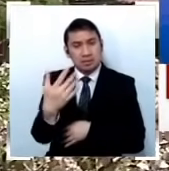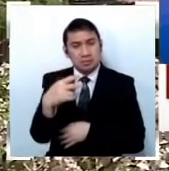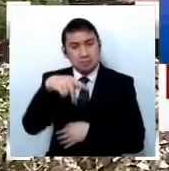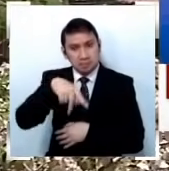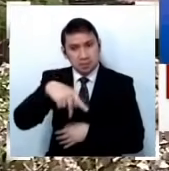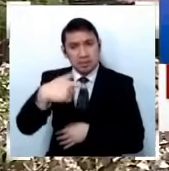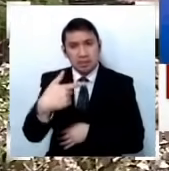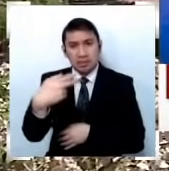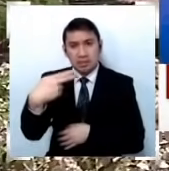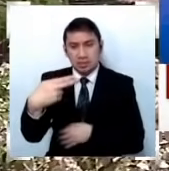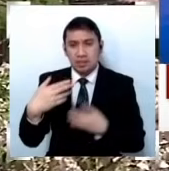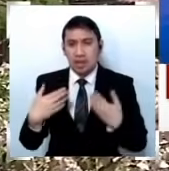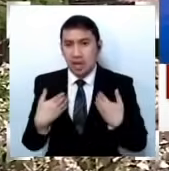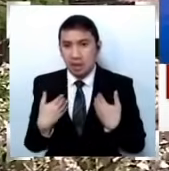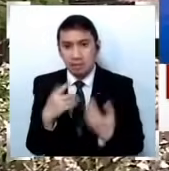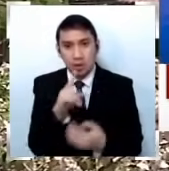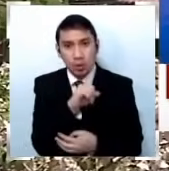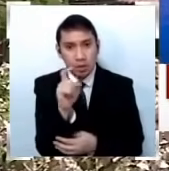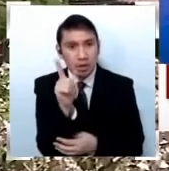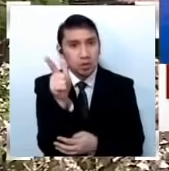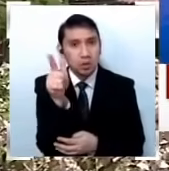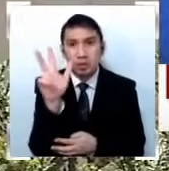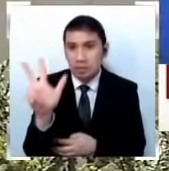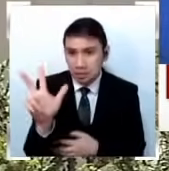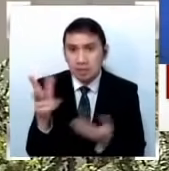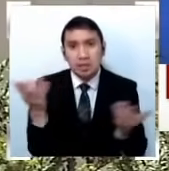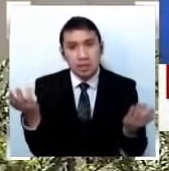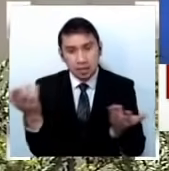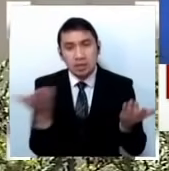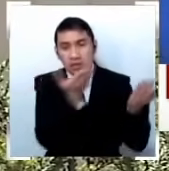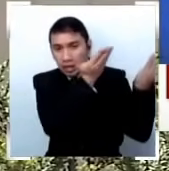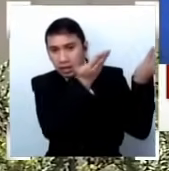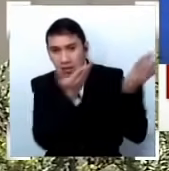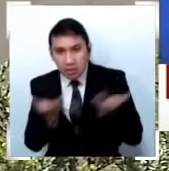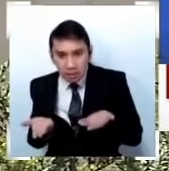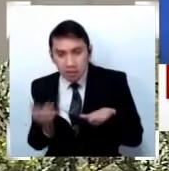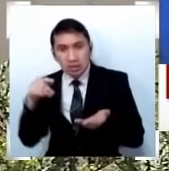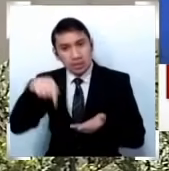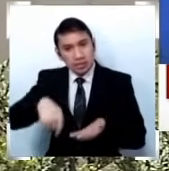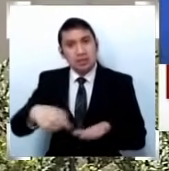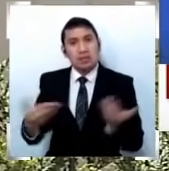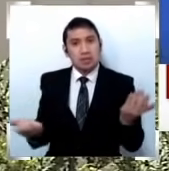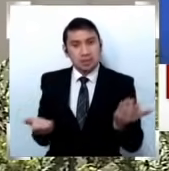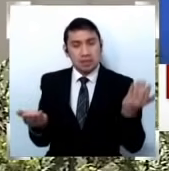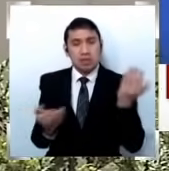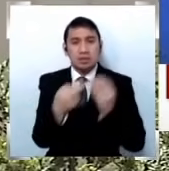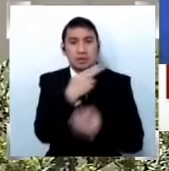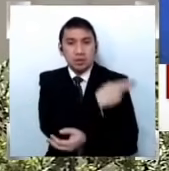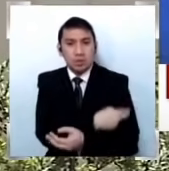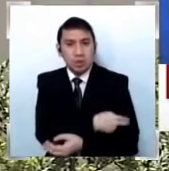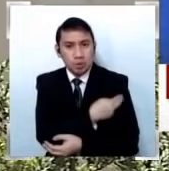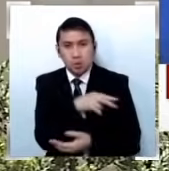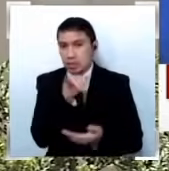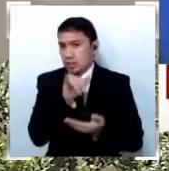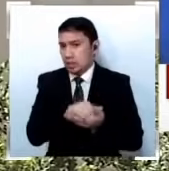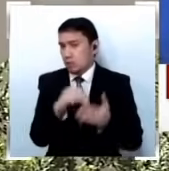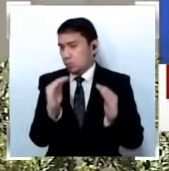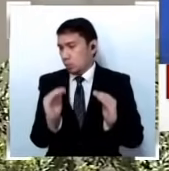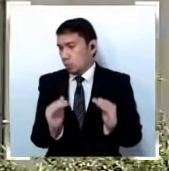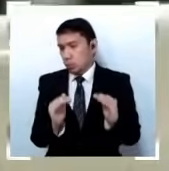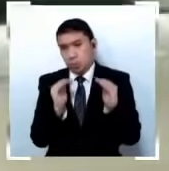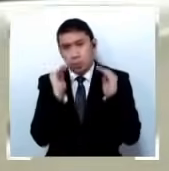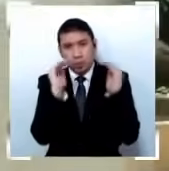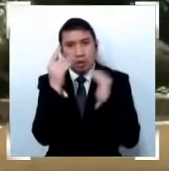123 confirmed COVID patients na naka-admit, no? Ito yung pinakamataas na bilang for the past